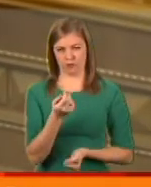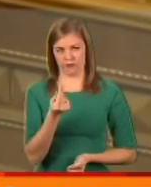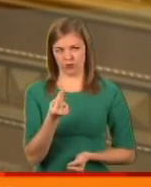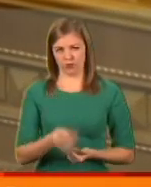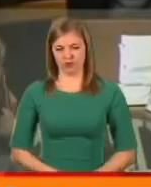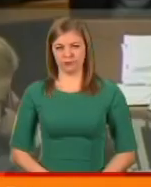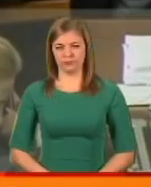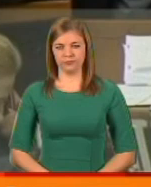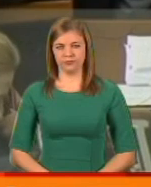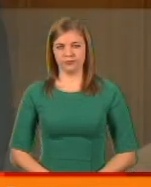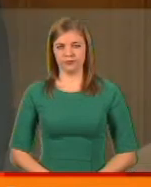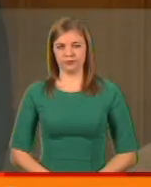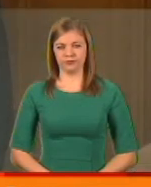гроші.